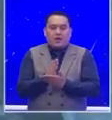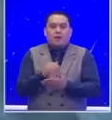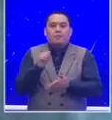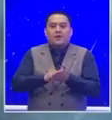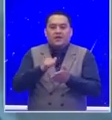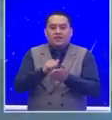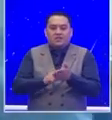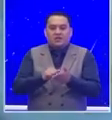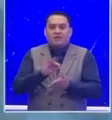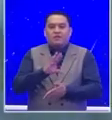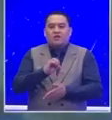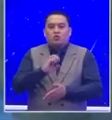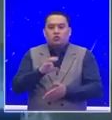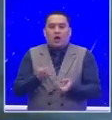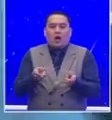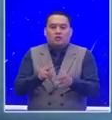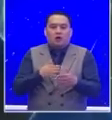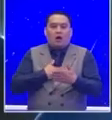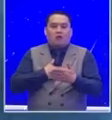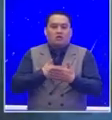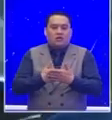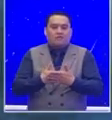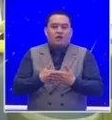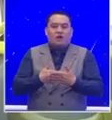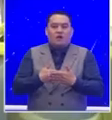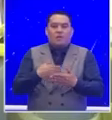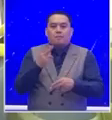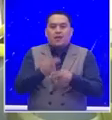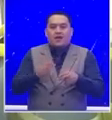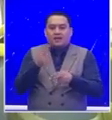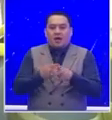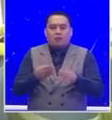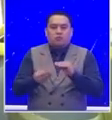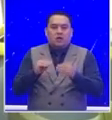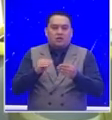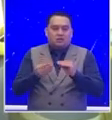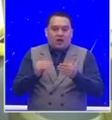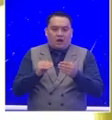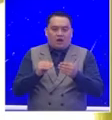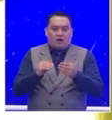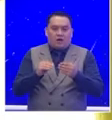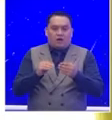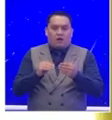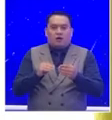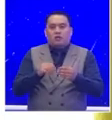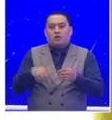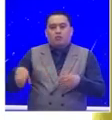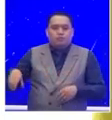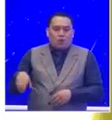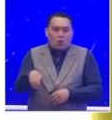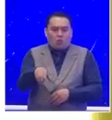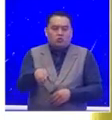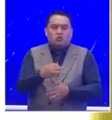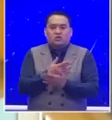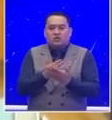Причина – вирус дольше всего может оставаться активным именно на поверхности металлических и пластиковых предметов, то есть поручнях, дверях, окнах и